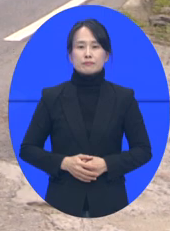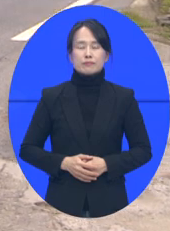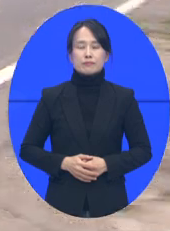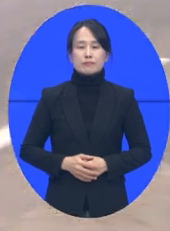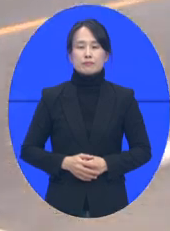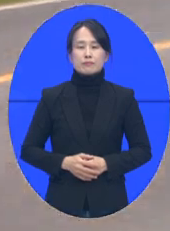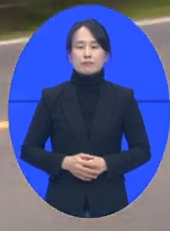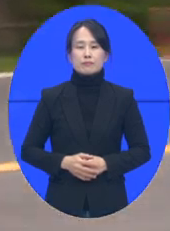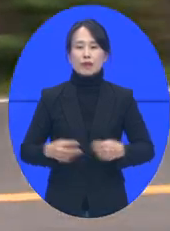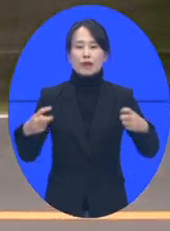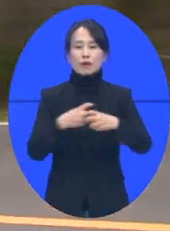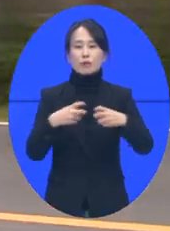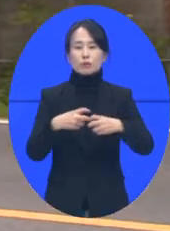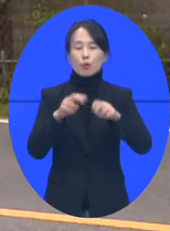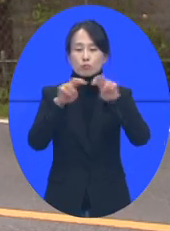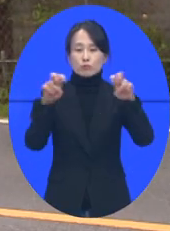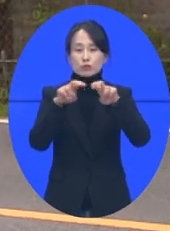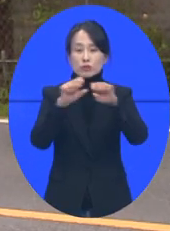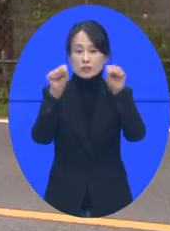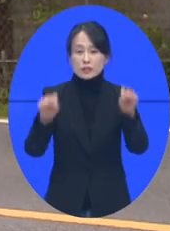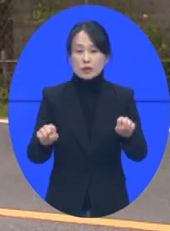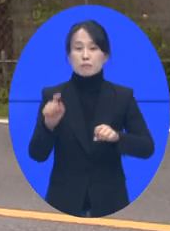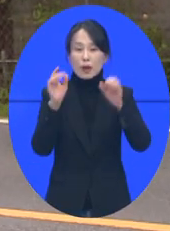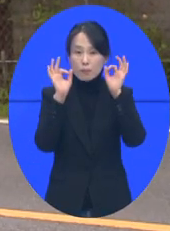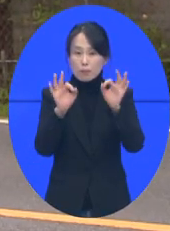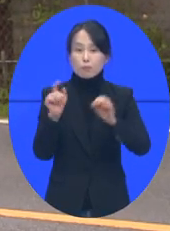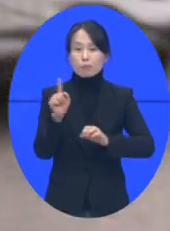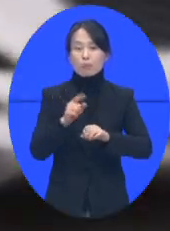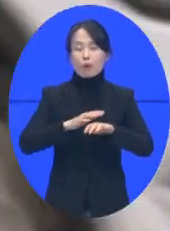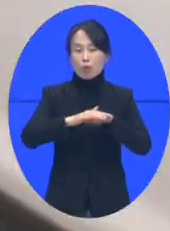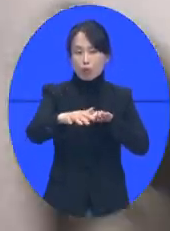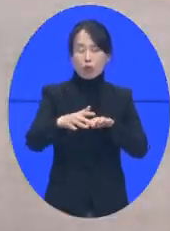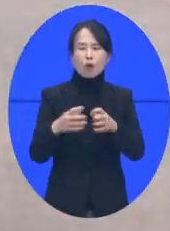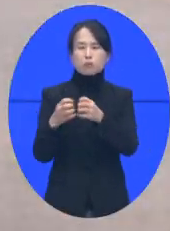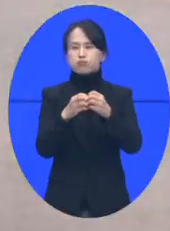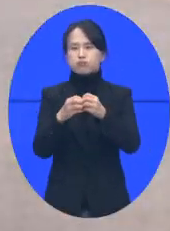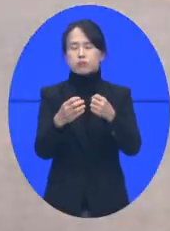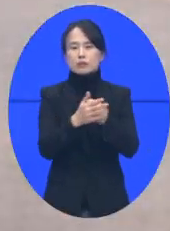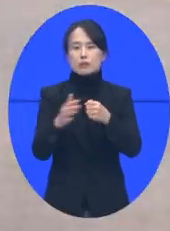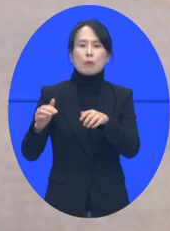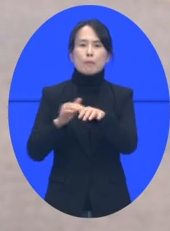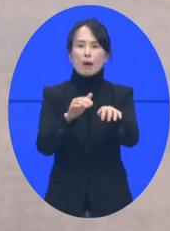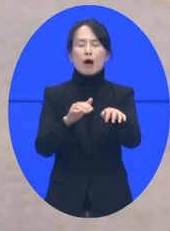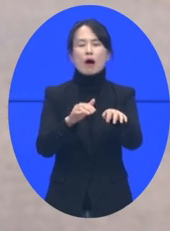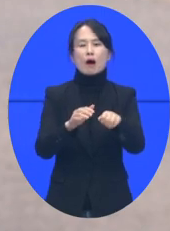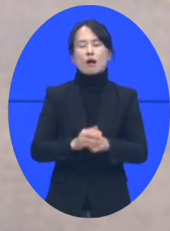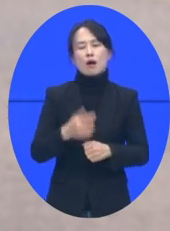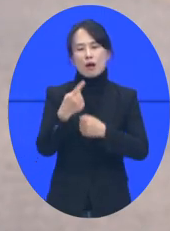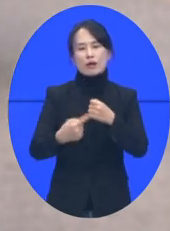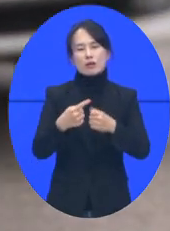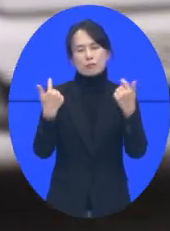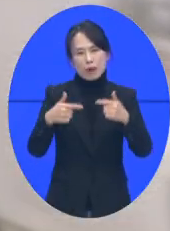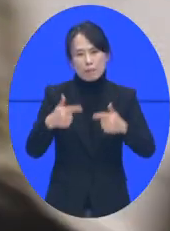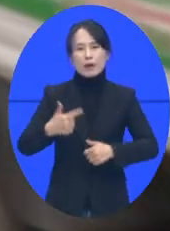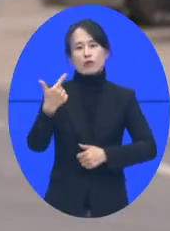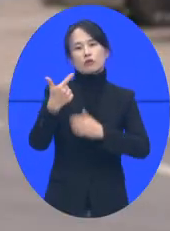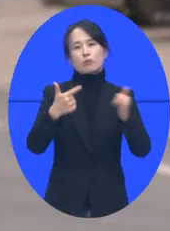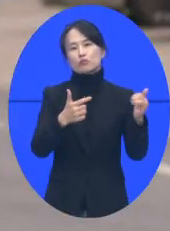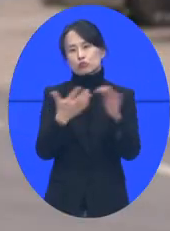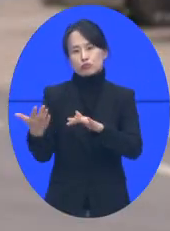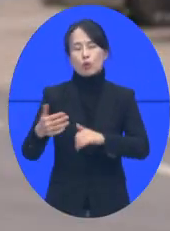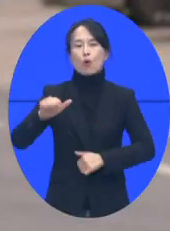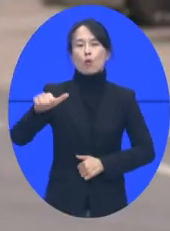도로교통공단 교통사고 분석 시스템에 따르면 도네의 도로 결빙으로 인한 교통사고로 매년 여섯명이 사망하고